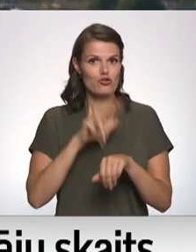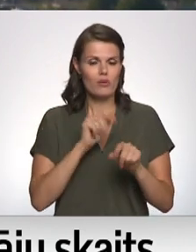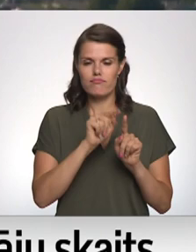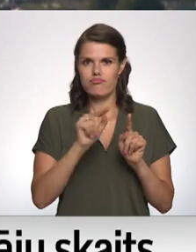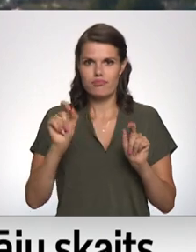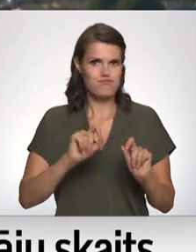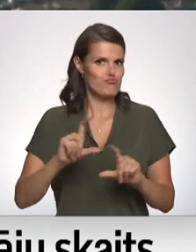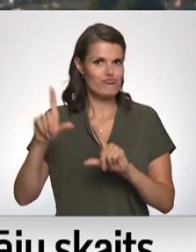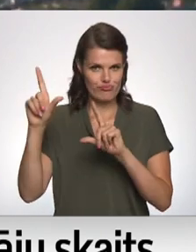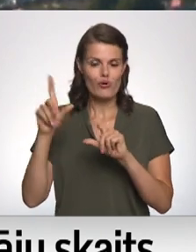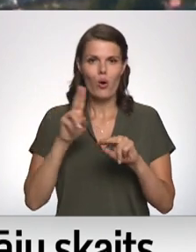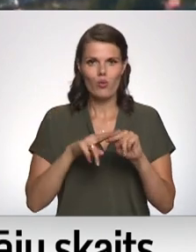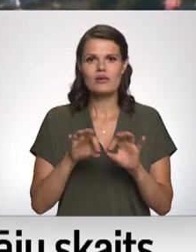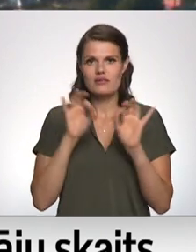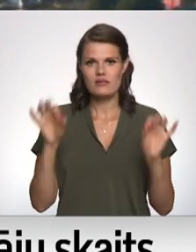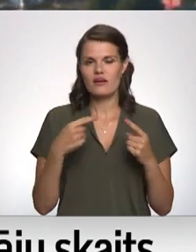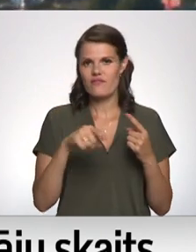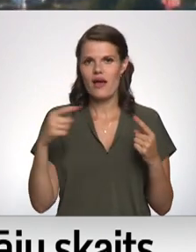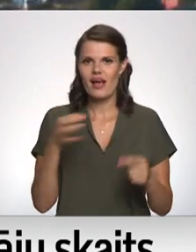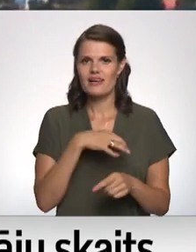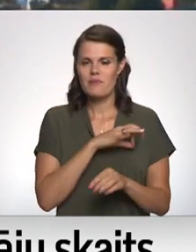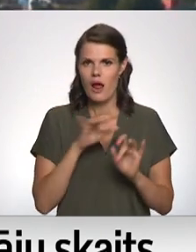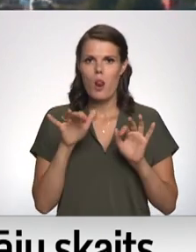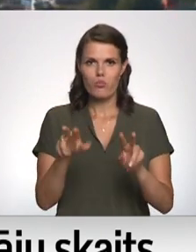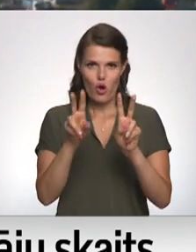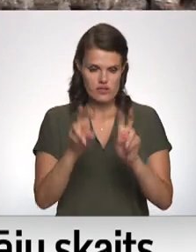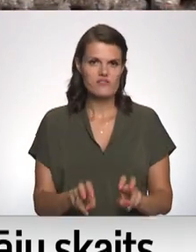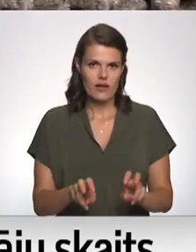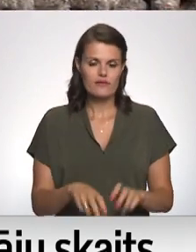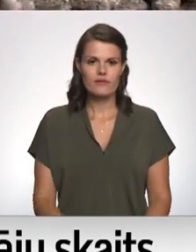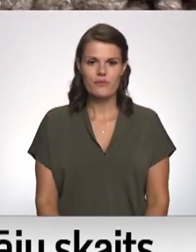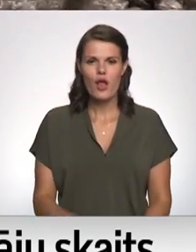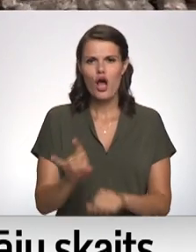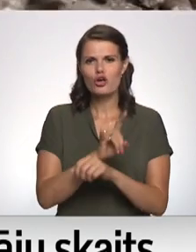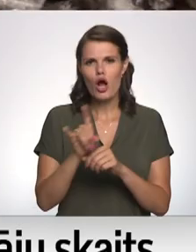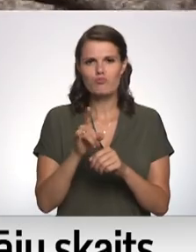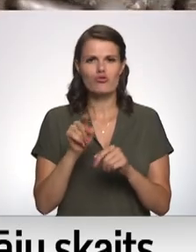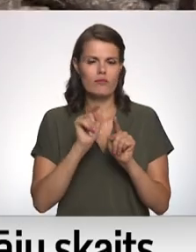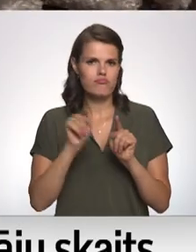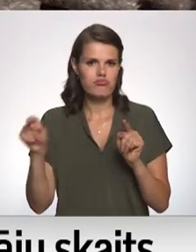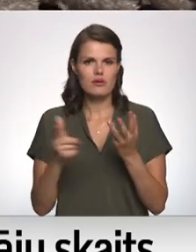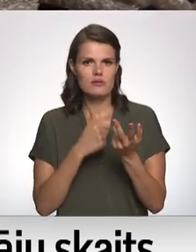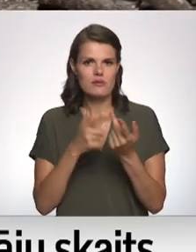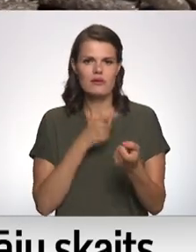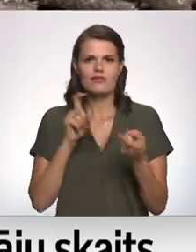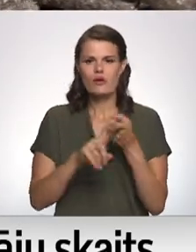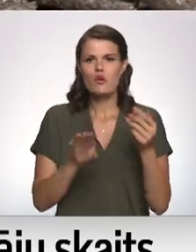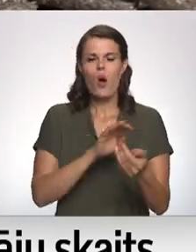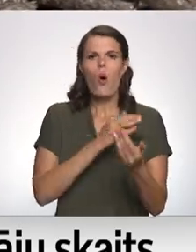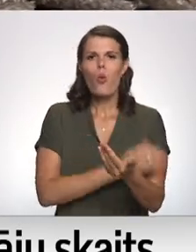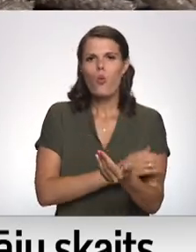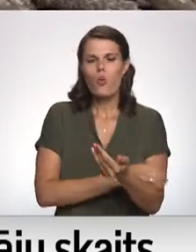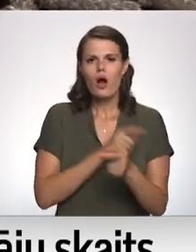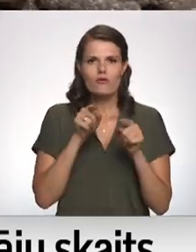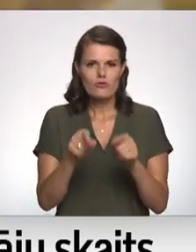gadījumu skaits pieaug un ir uzsākti arī vairāki krimināli procesi. Krāpšanas gadījumu skaits, kas saistīts ar koksnes granulu vai